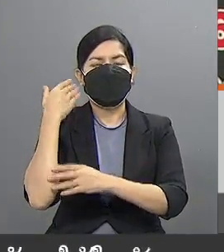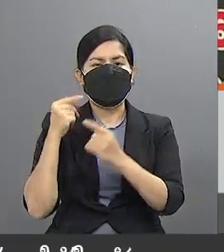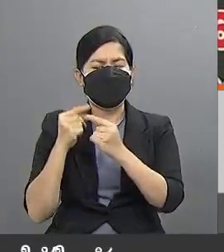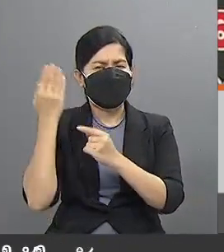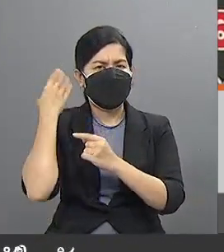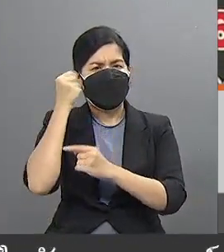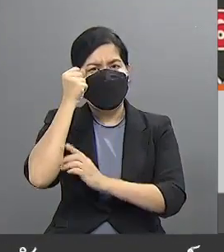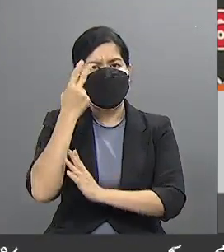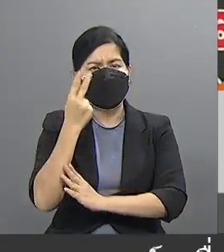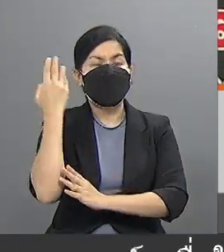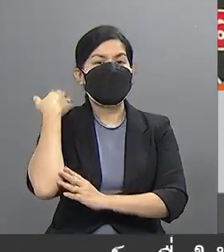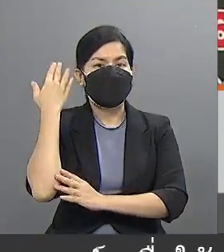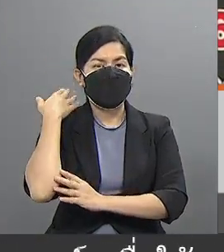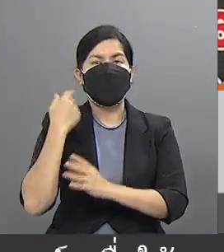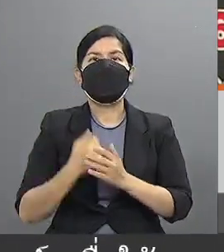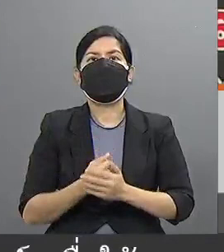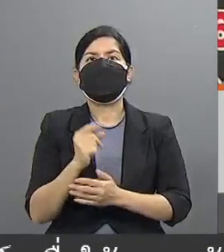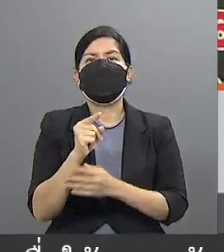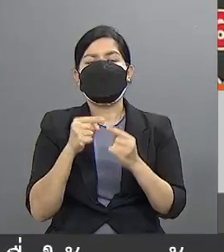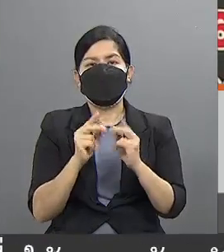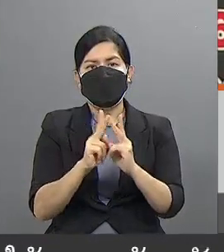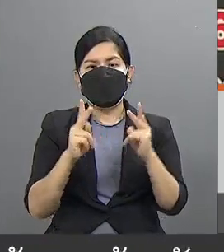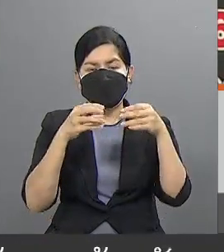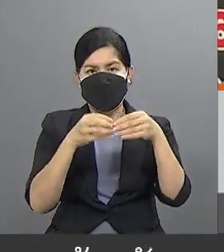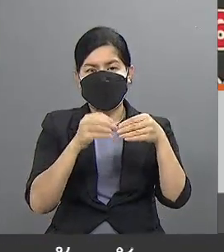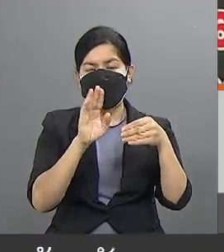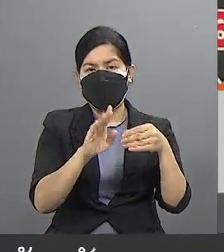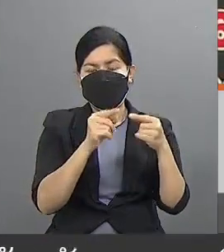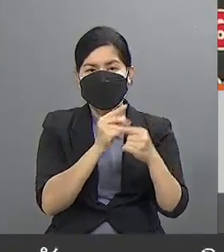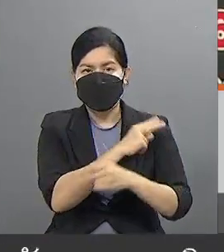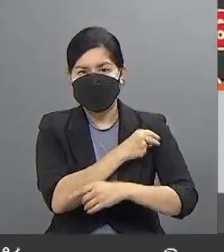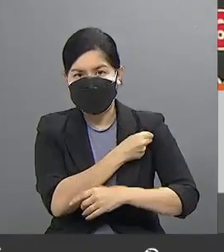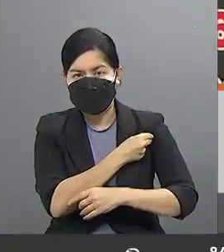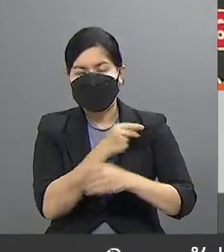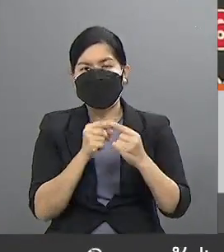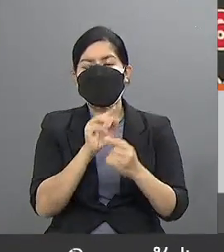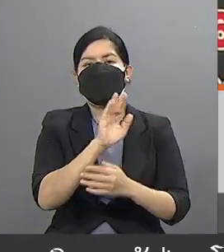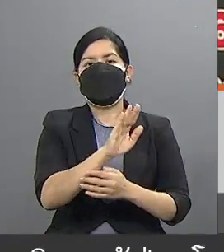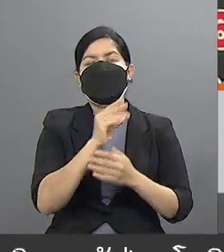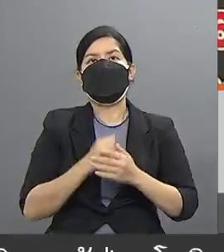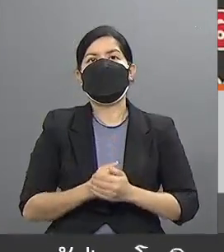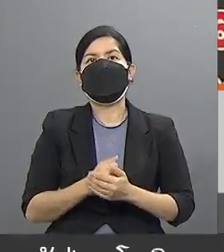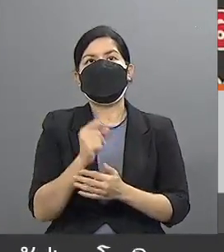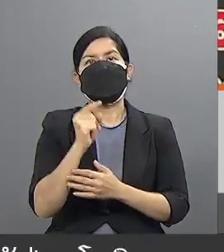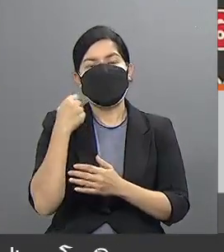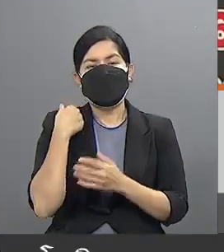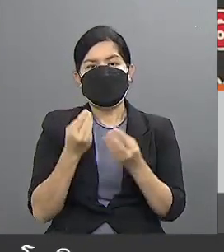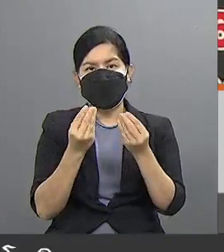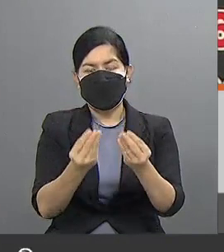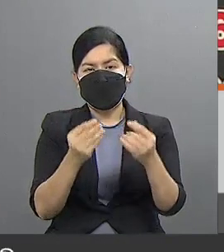นี้มานี้ทางคณะแพทย์และก็สาธารณสุขจังหวัดนะครับก็ได้ให้หน่วยงานแพทย์นะครับเข้าม